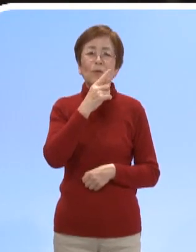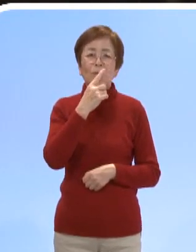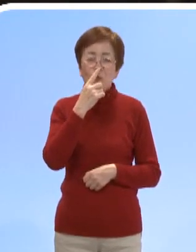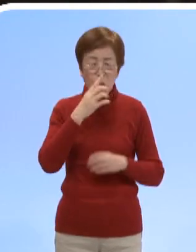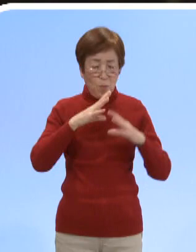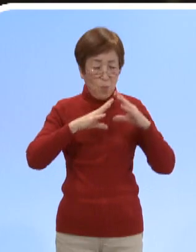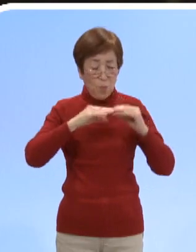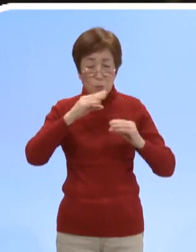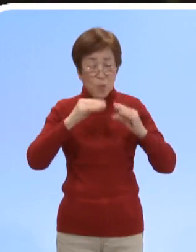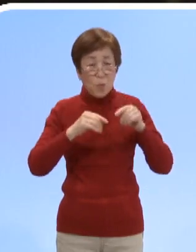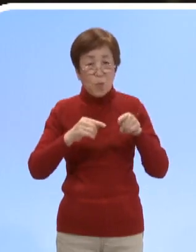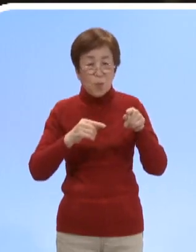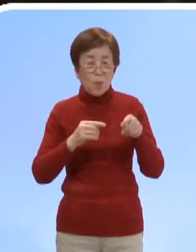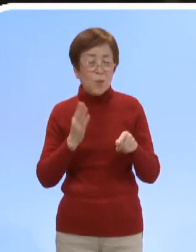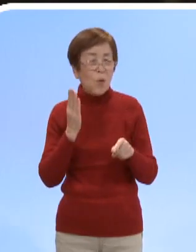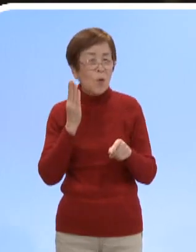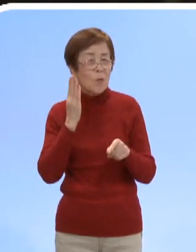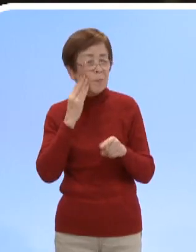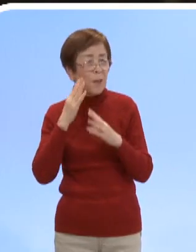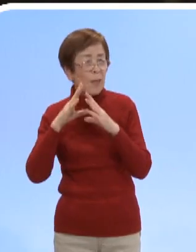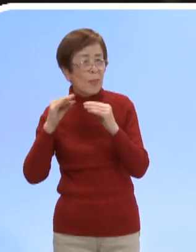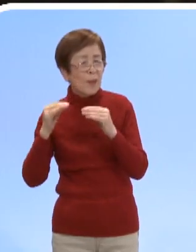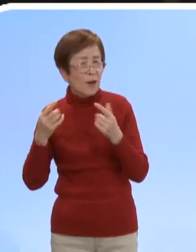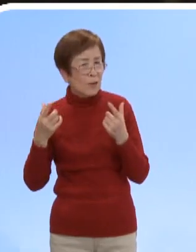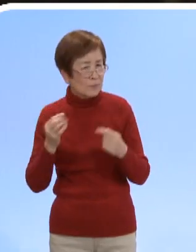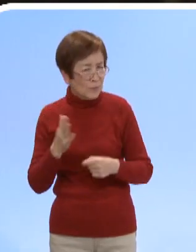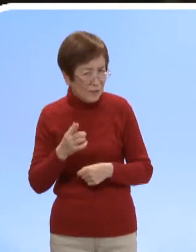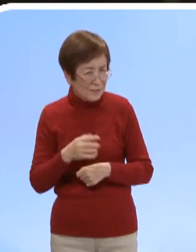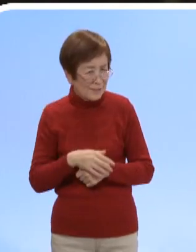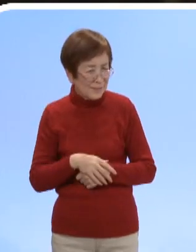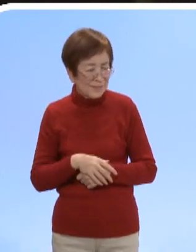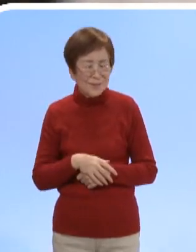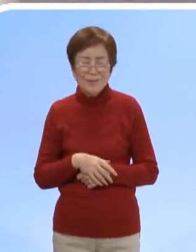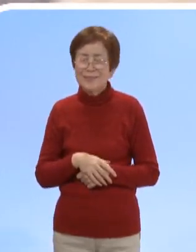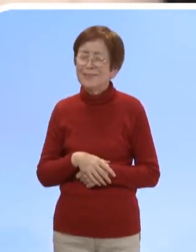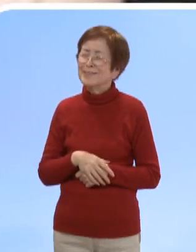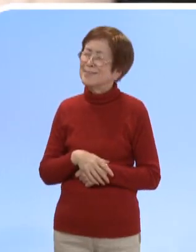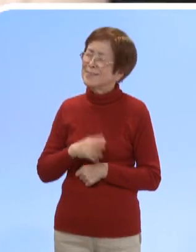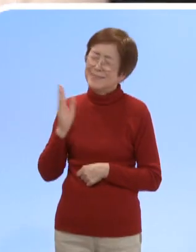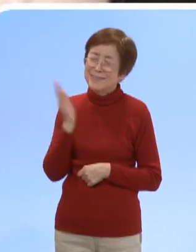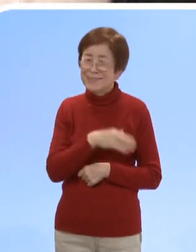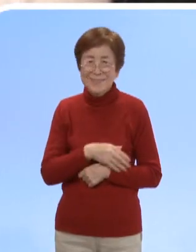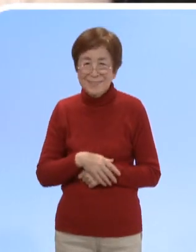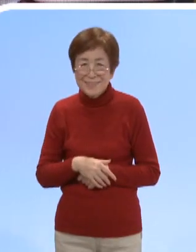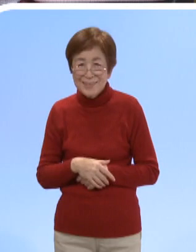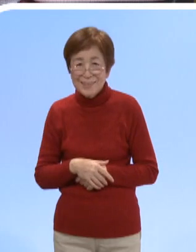ね、私のほっぺよりもちもちしてる。 ちょっとよくわからないです。